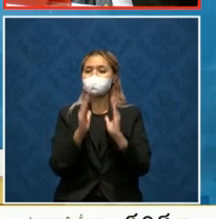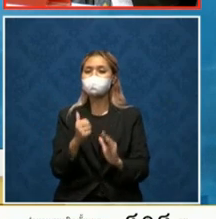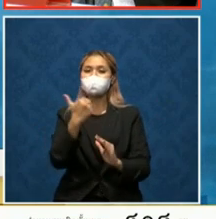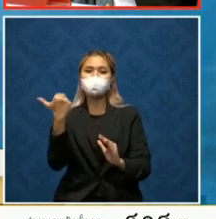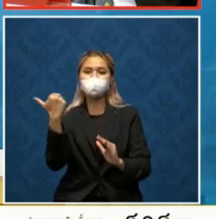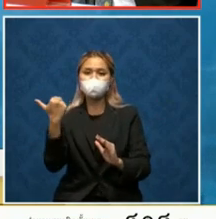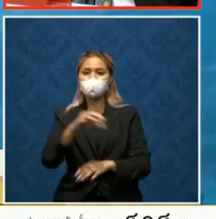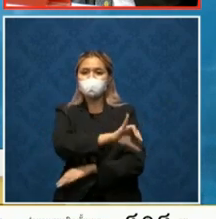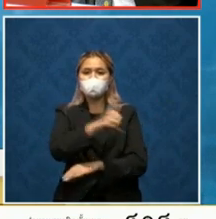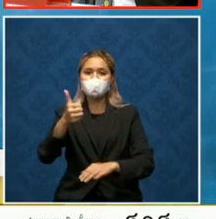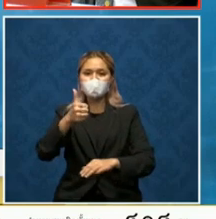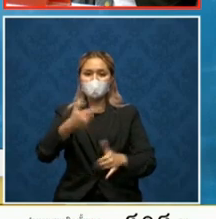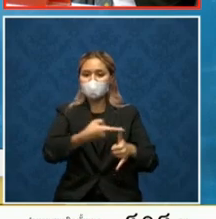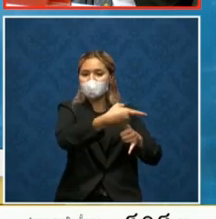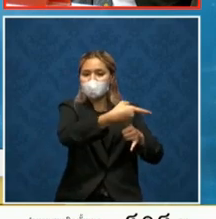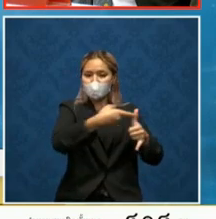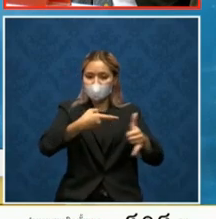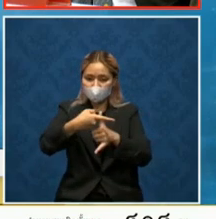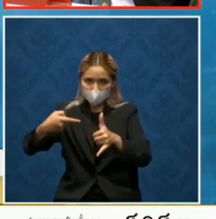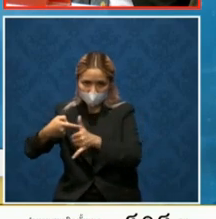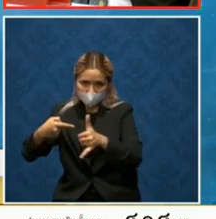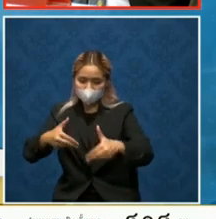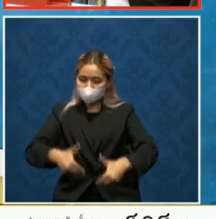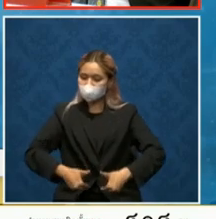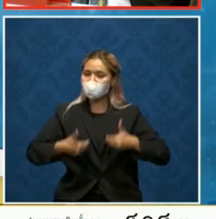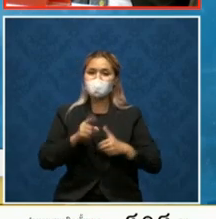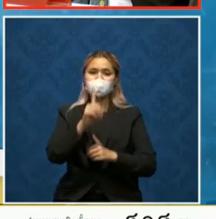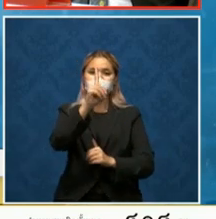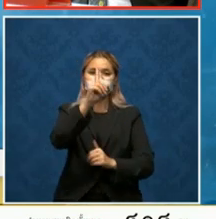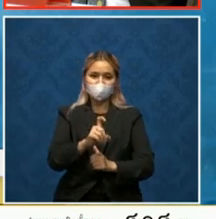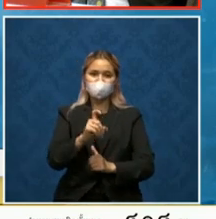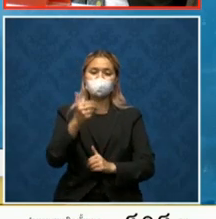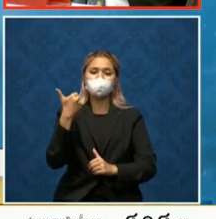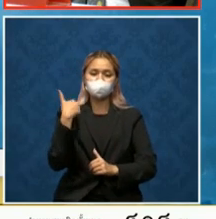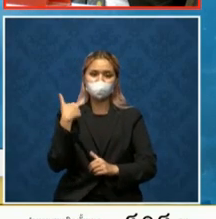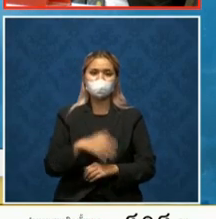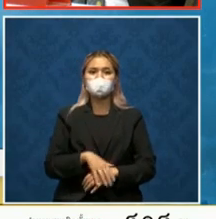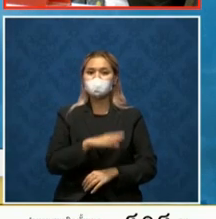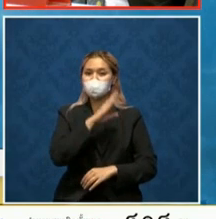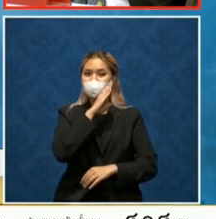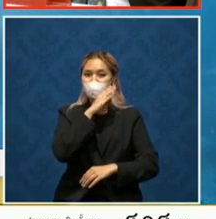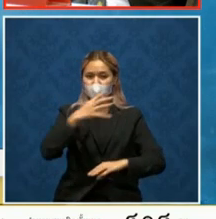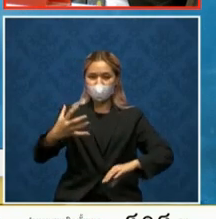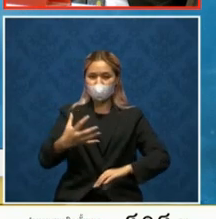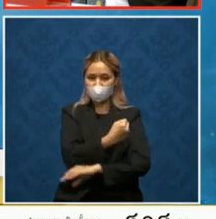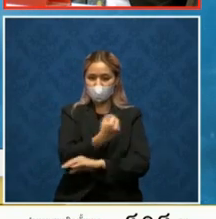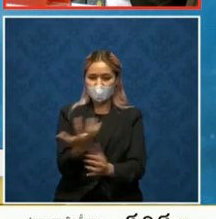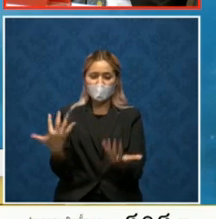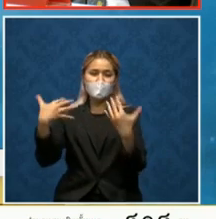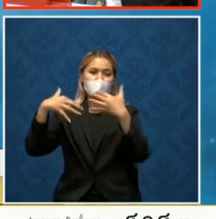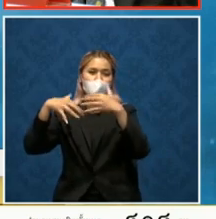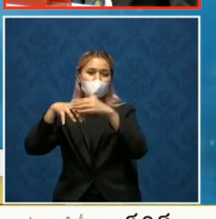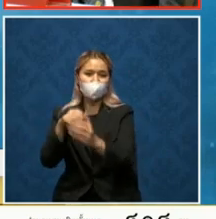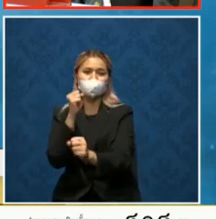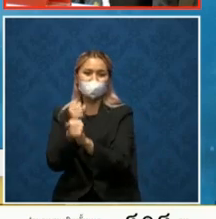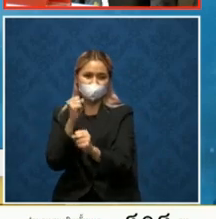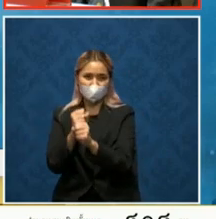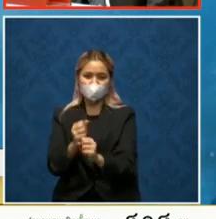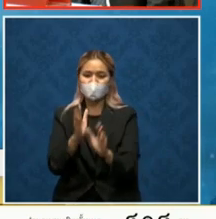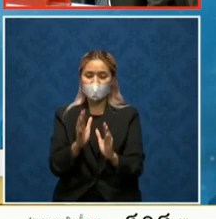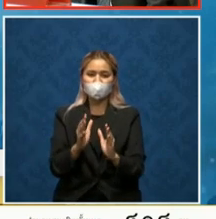ลอบสังหารเวลาทุนกับรัฐเนี่ยเขาเรียกเวลาทุนอิทธิพลกับรัฐมันร่วมมือกันเนี่ยพี่น้อง